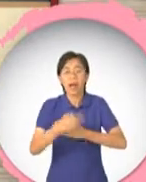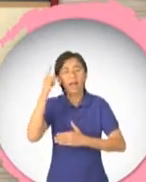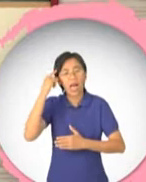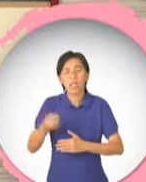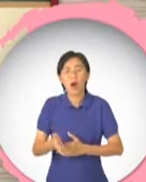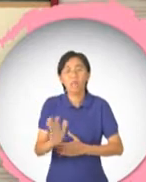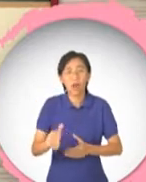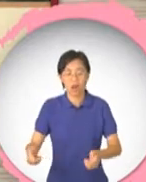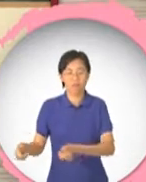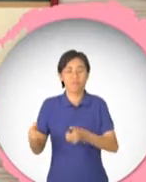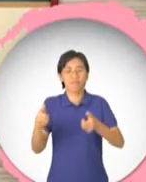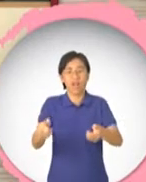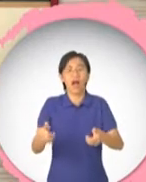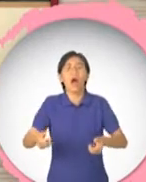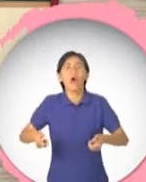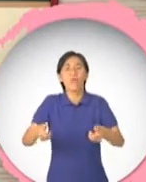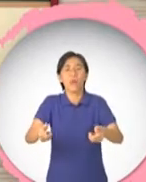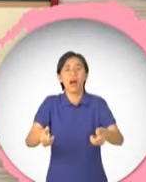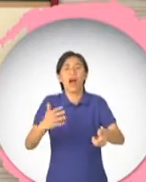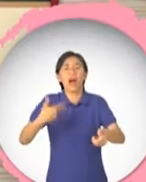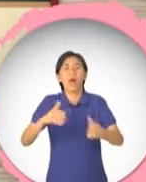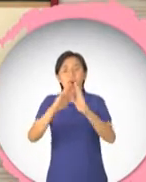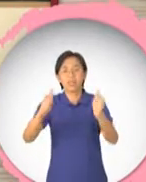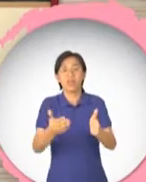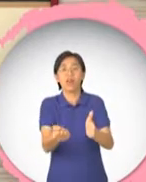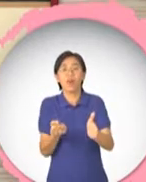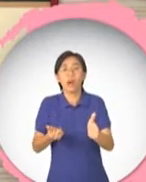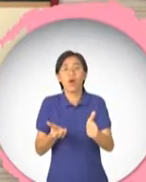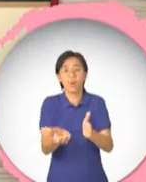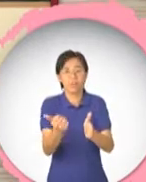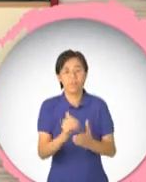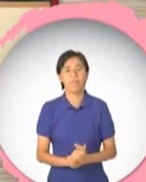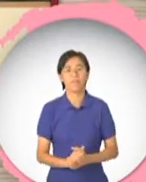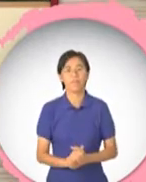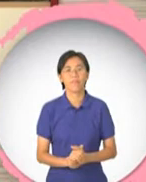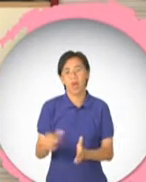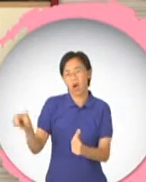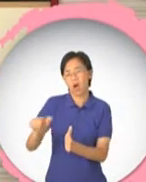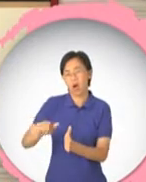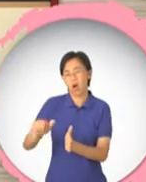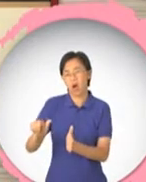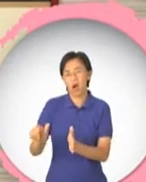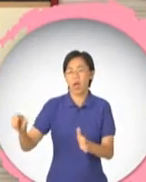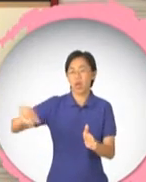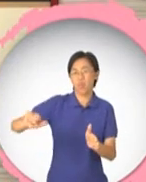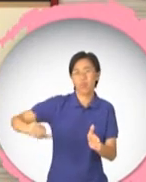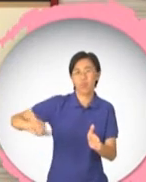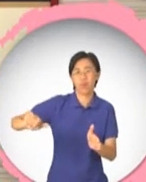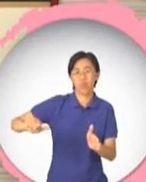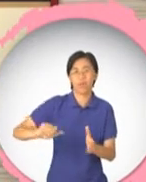กทั้งถาดไปอบได้เลยนะคะแต่ตัวนี้เราต้องจำเป็น ต้อง ใช ่ เคาะออกด้วย